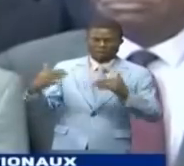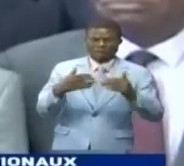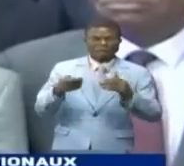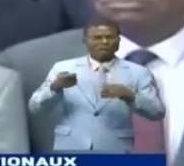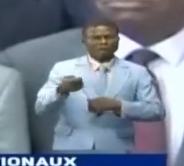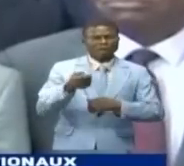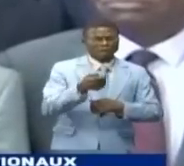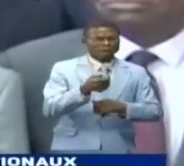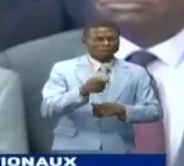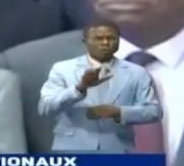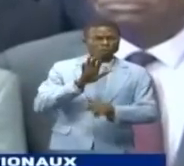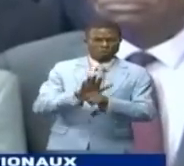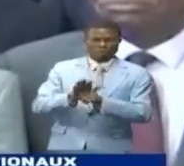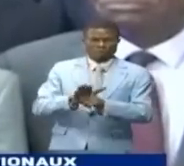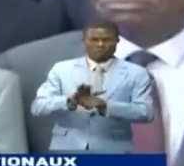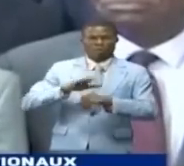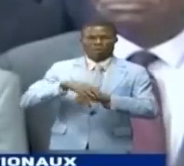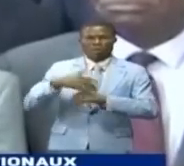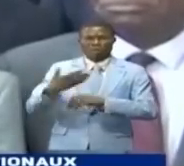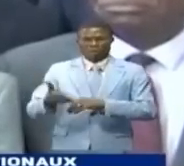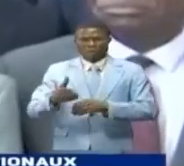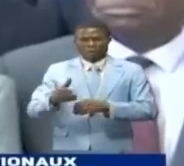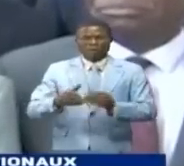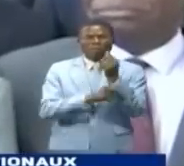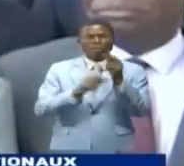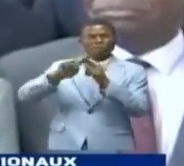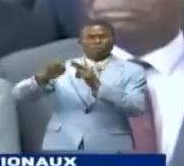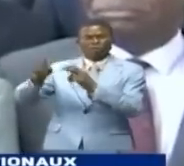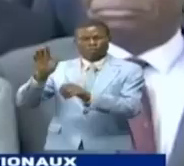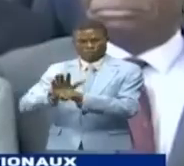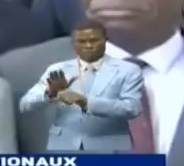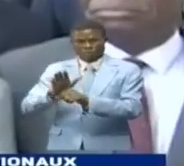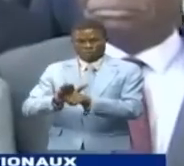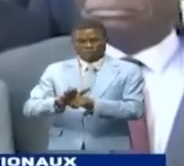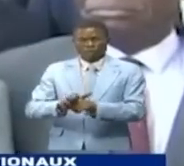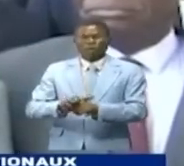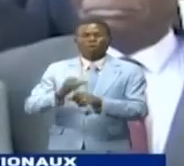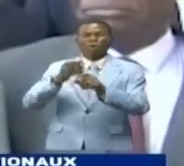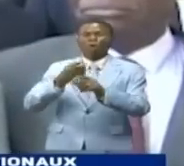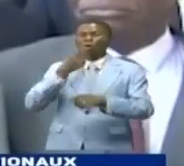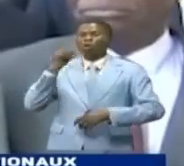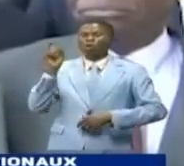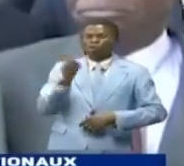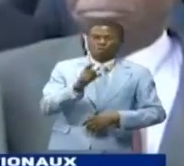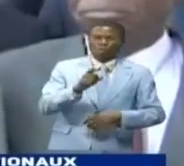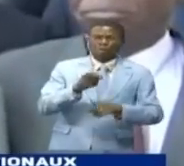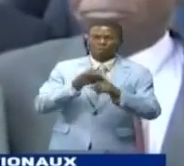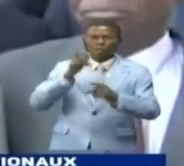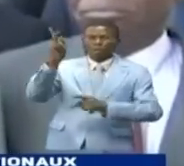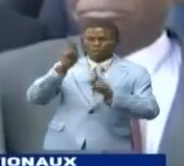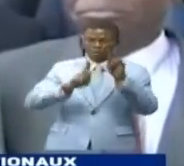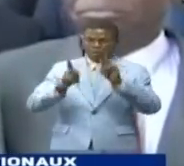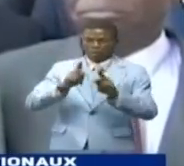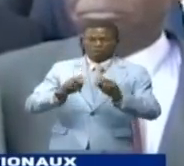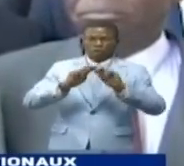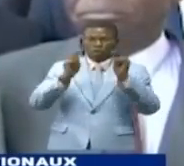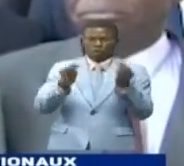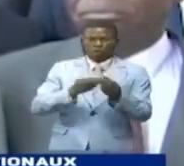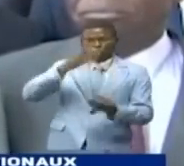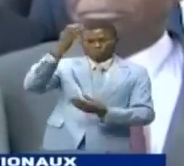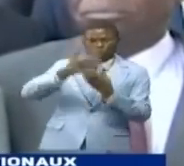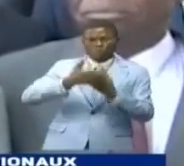barbares suivies des déplacements massifs imposés à nos populations par le Rwanda à